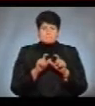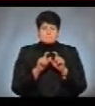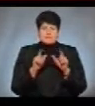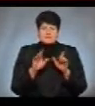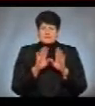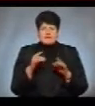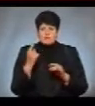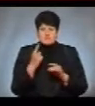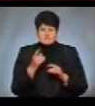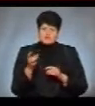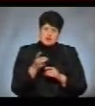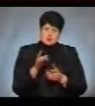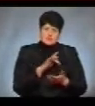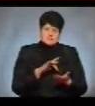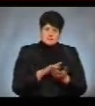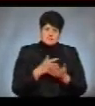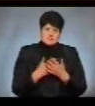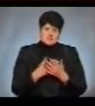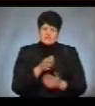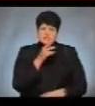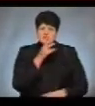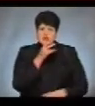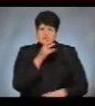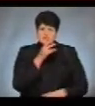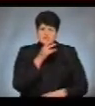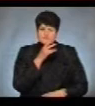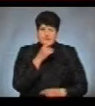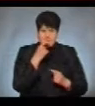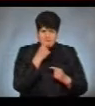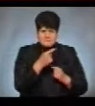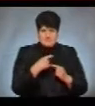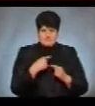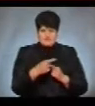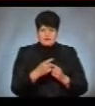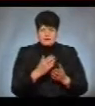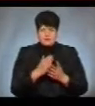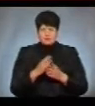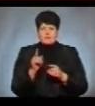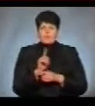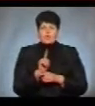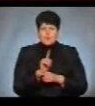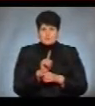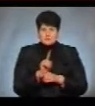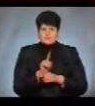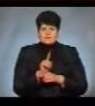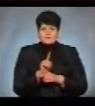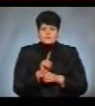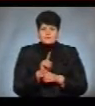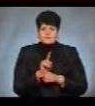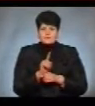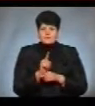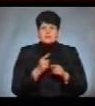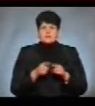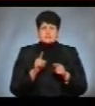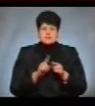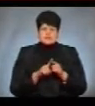обласних чи районних центрах? Орієнтовний час, відповідно, найдений час, відстань, яка має бути по нормах пожежної безпеки, це пожежний